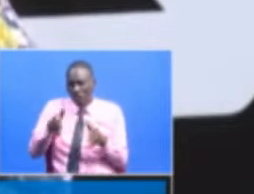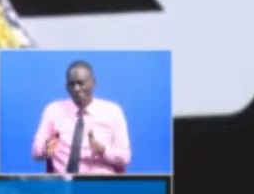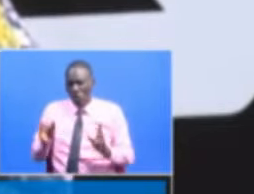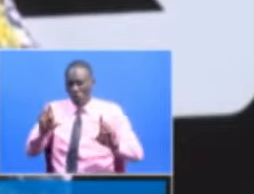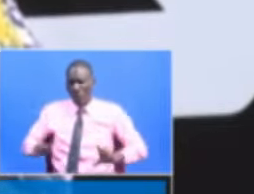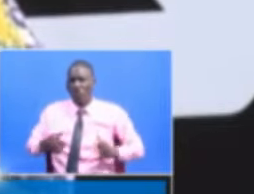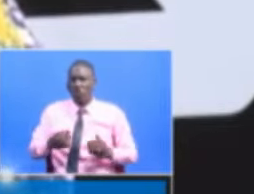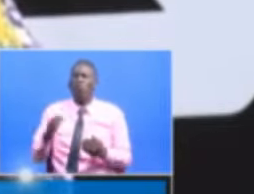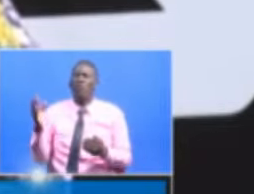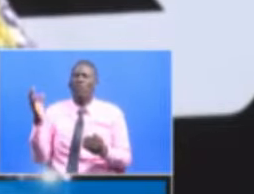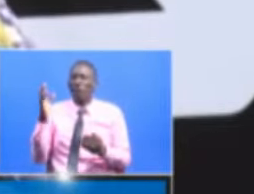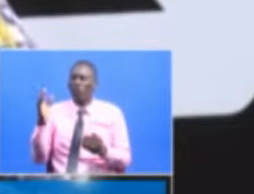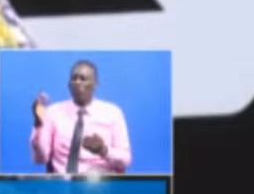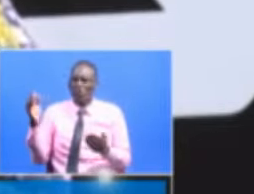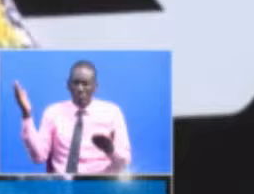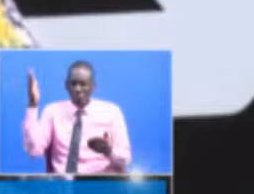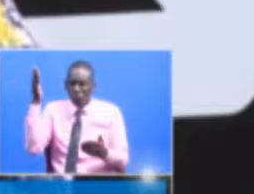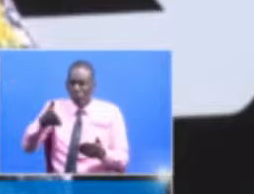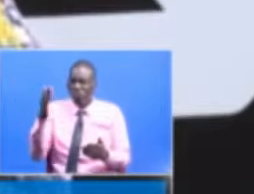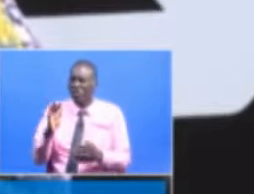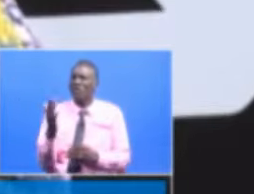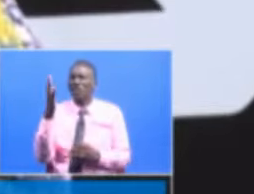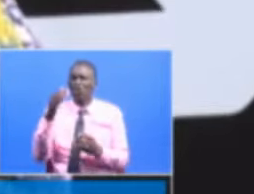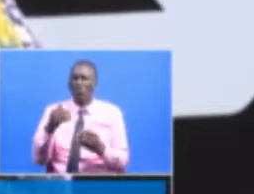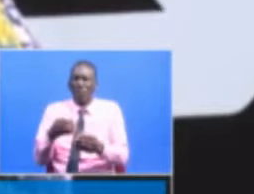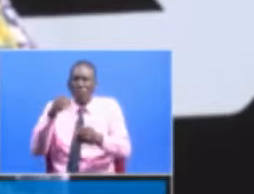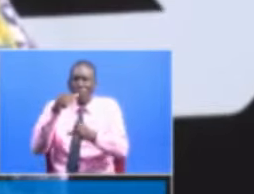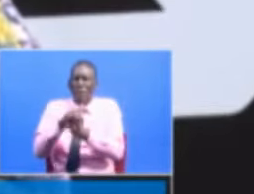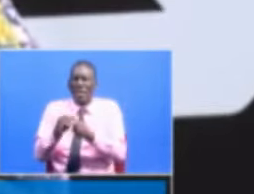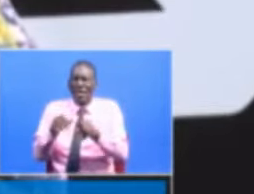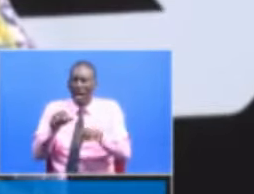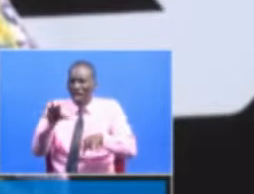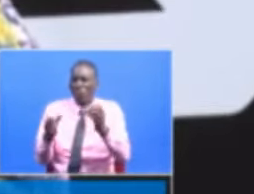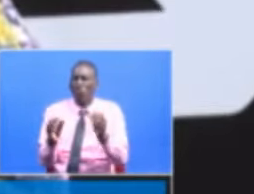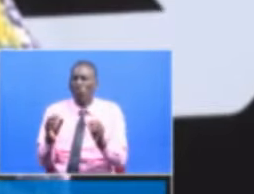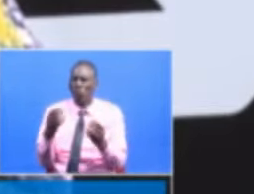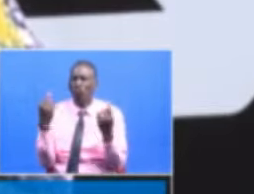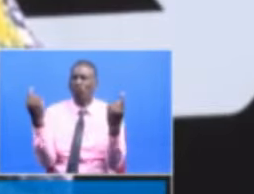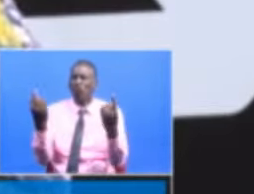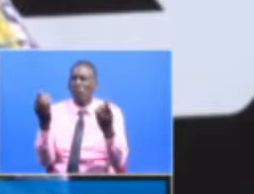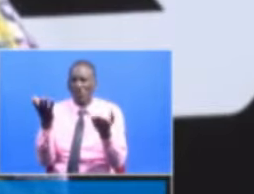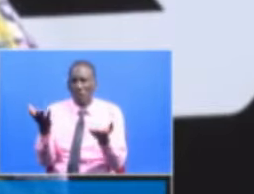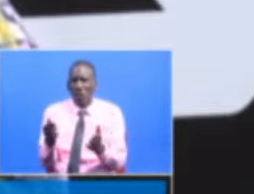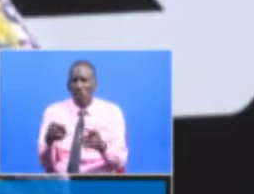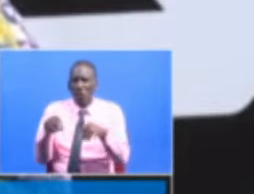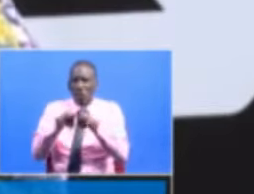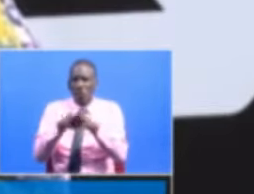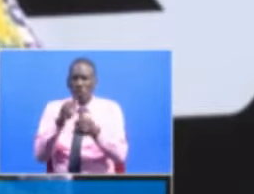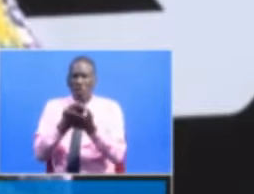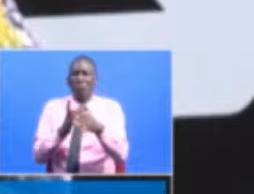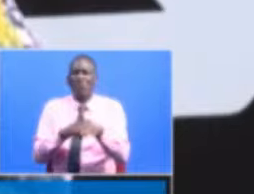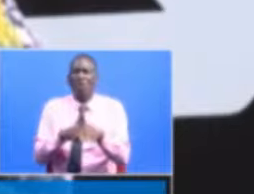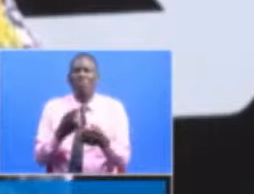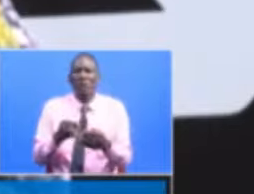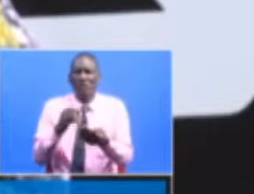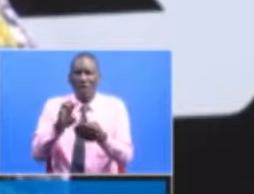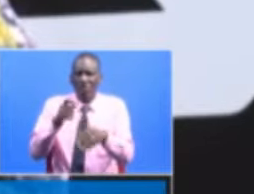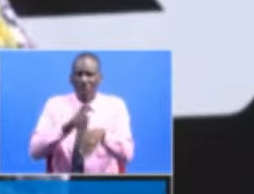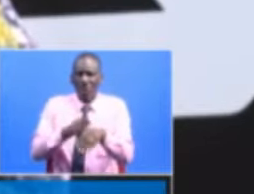miti. Tunakuwa na hiyo ufugaji mingi. Na saa zingine, unapata kwamba pia katika zile hali